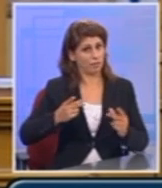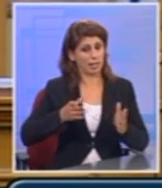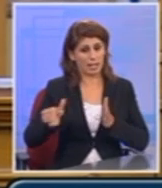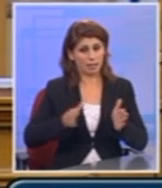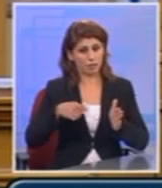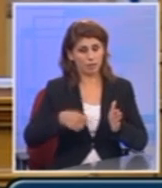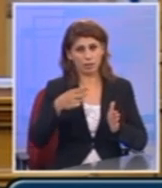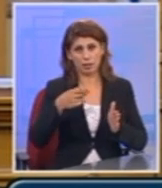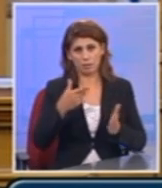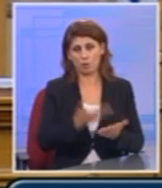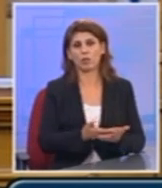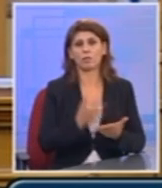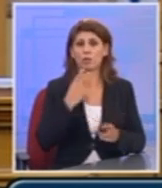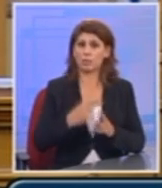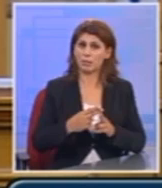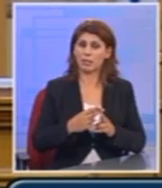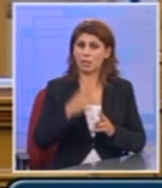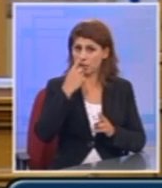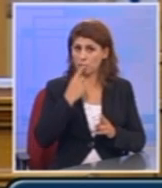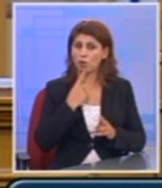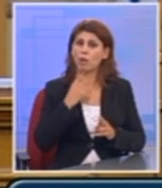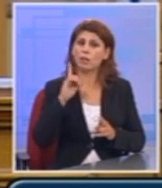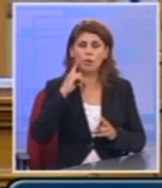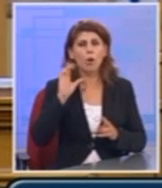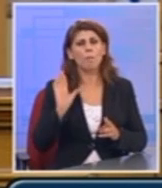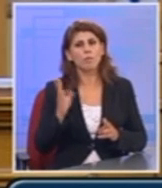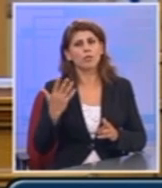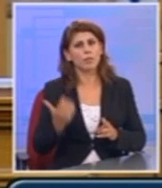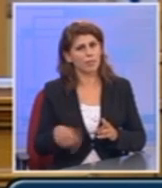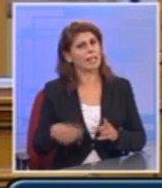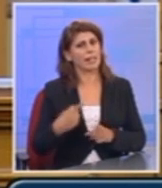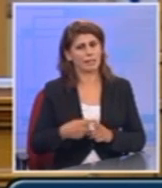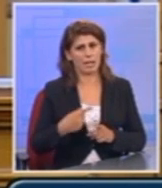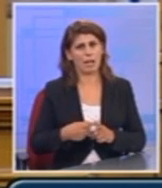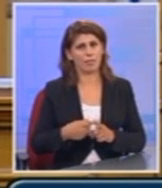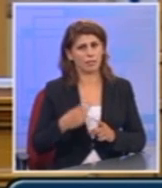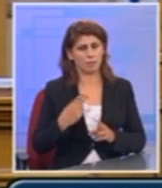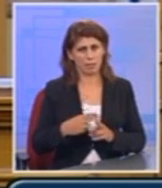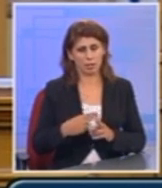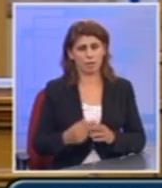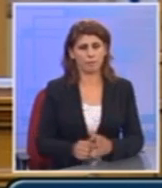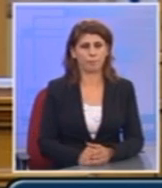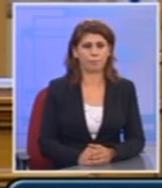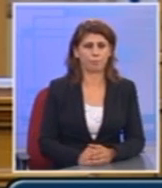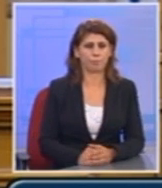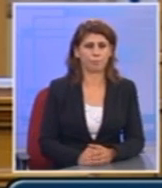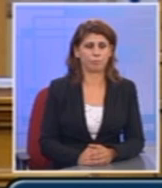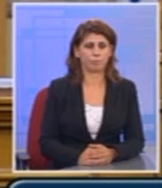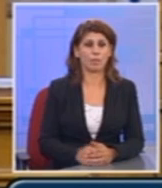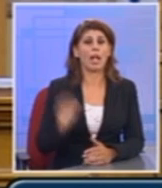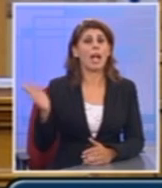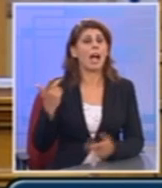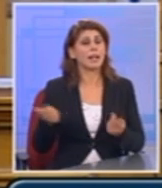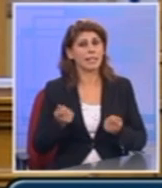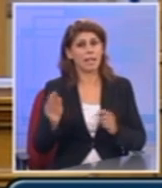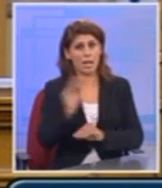στην πρόταση αυτή σημαντική για την πορτογαλία και νομίζω ότι θα είναι και για την ελλάδα εάν γίνει